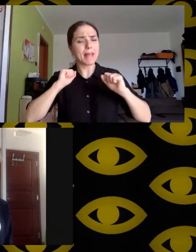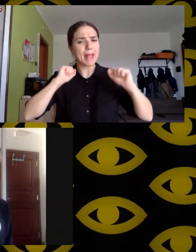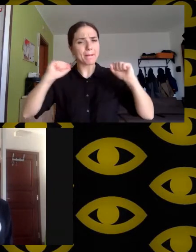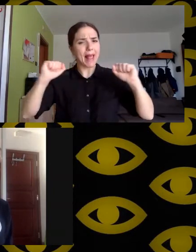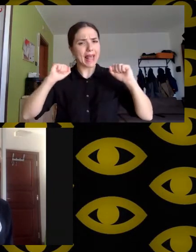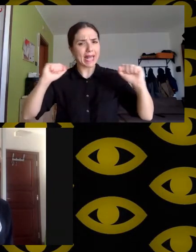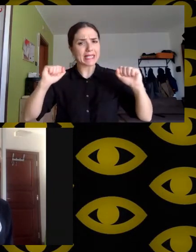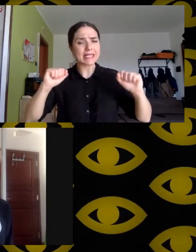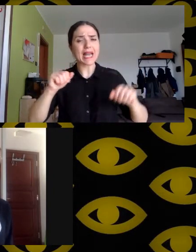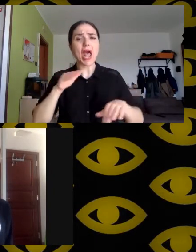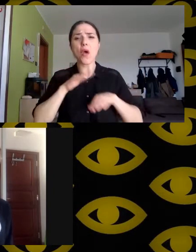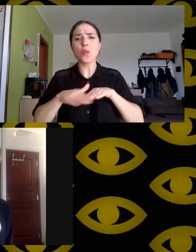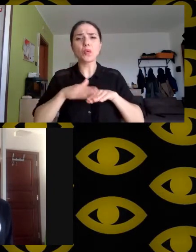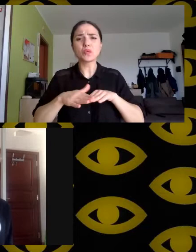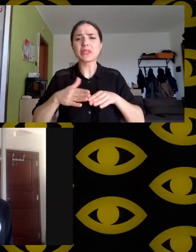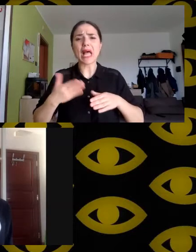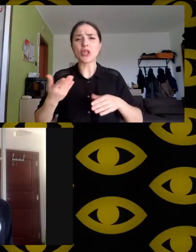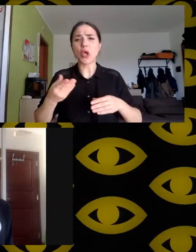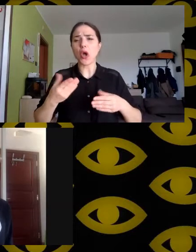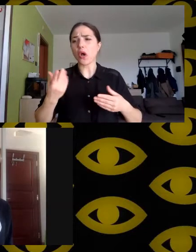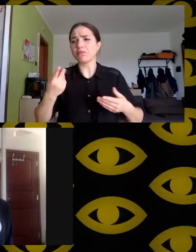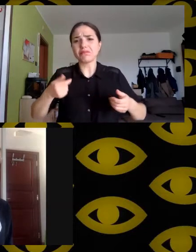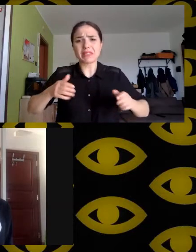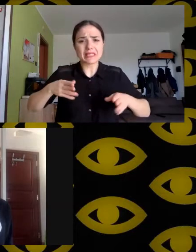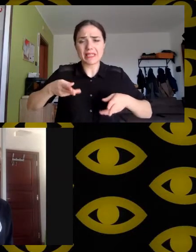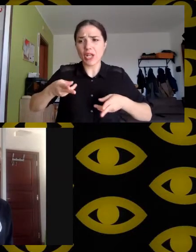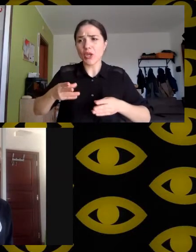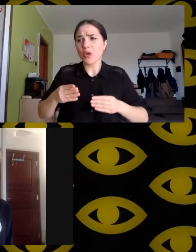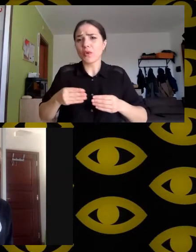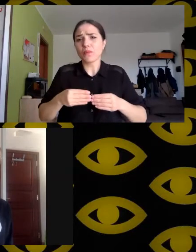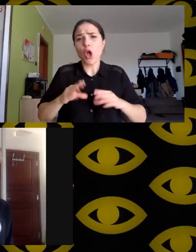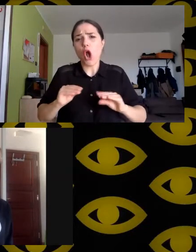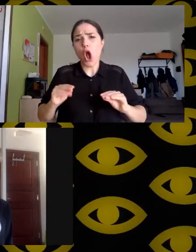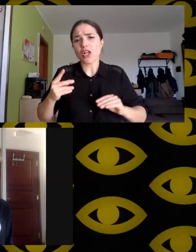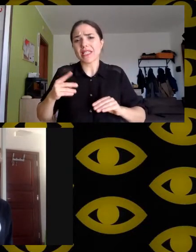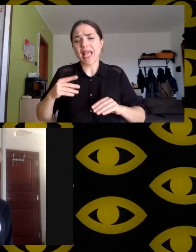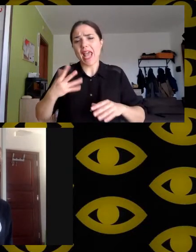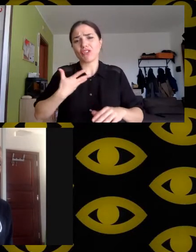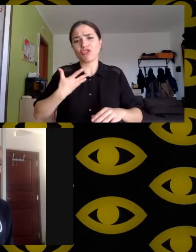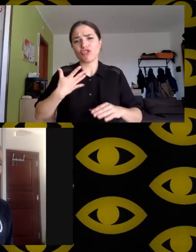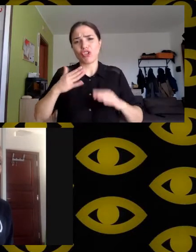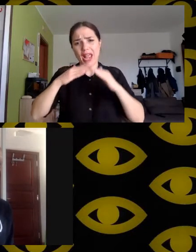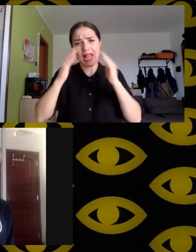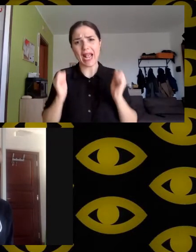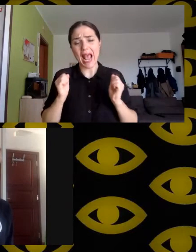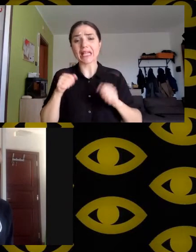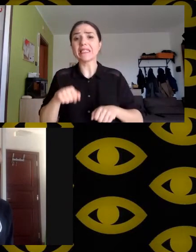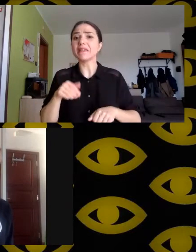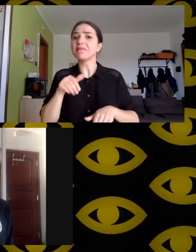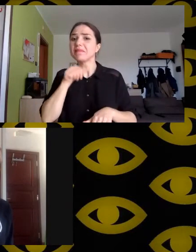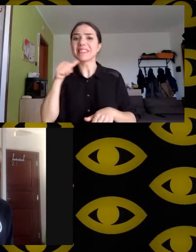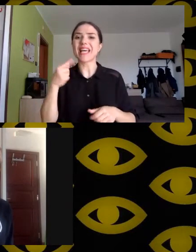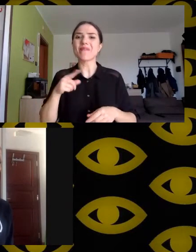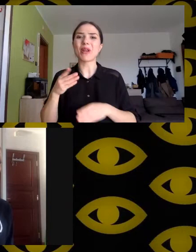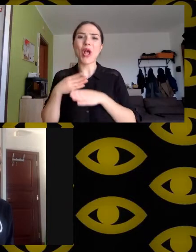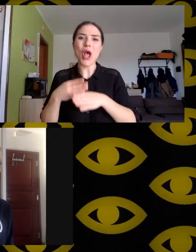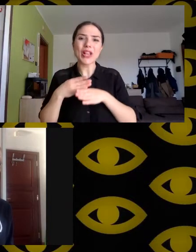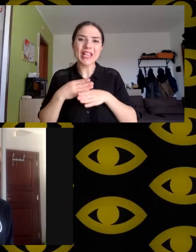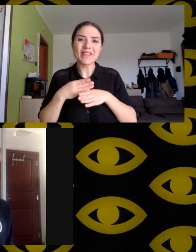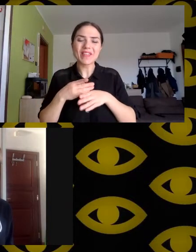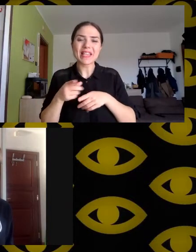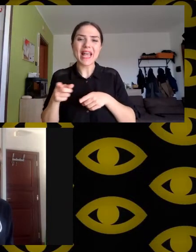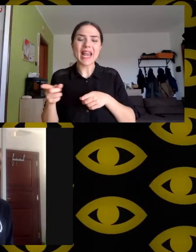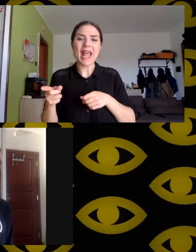possono utilizzare e avere in casa, e sarà un modo per condividere il tempo insieme, per crescere nella sicurezza